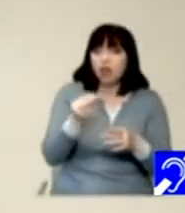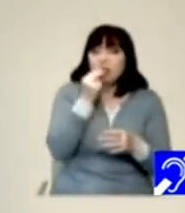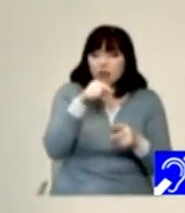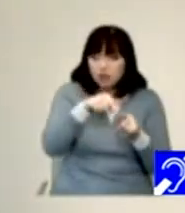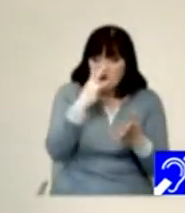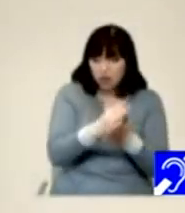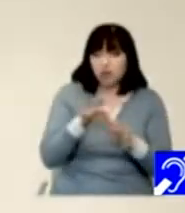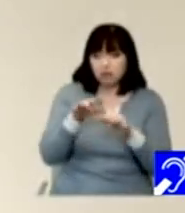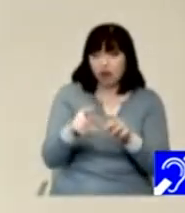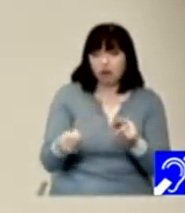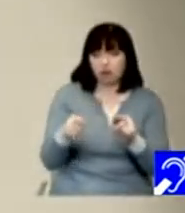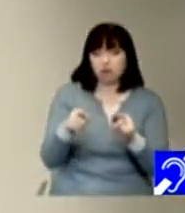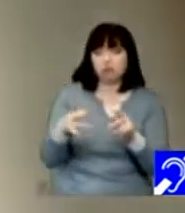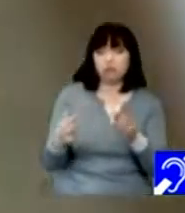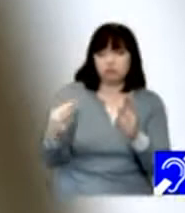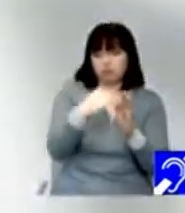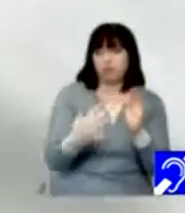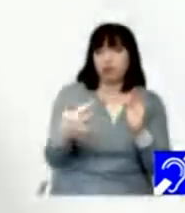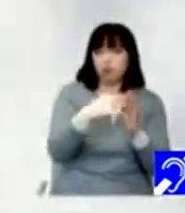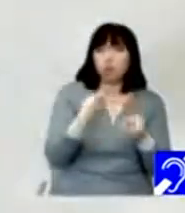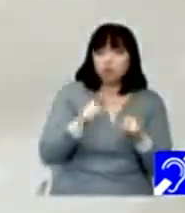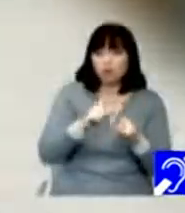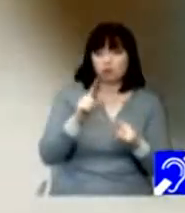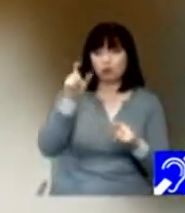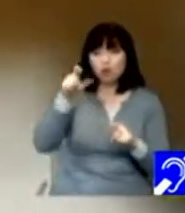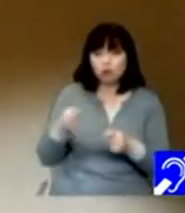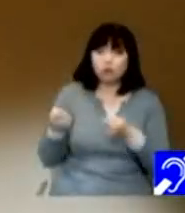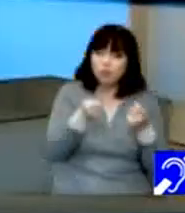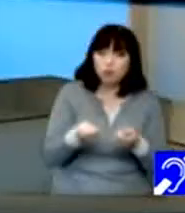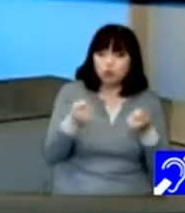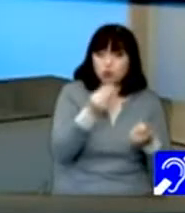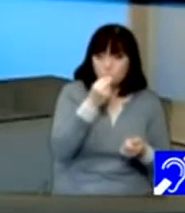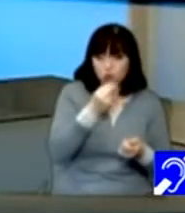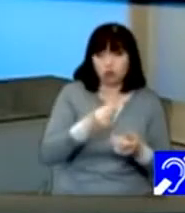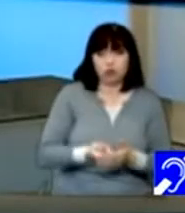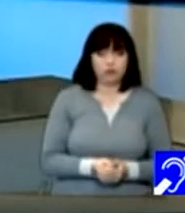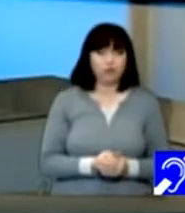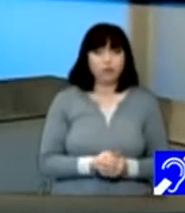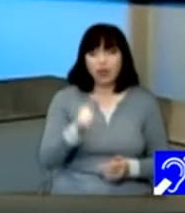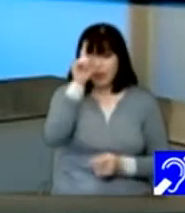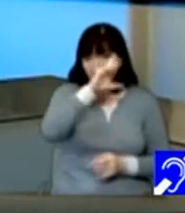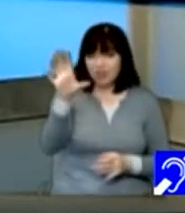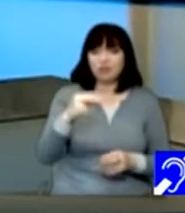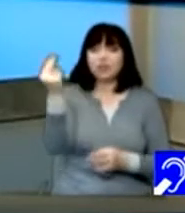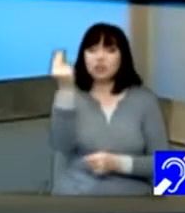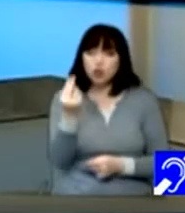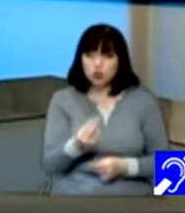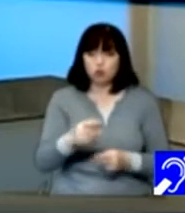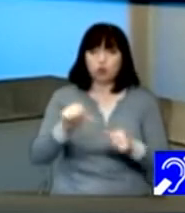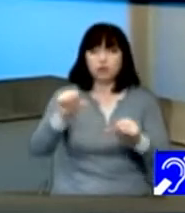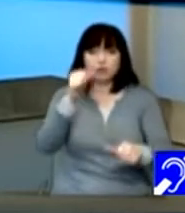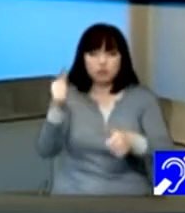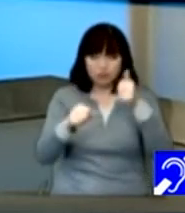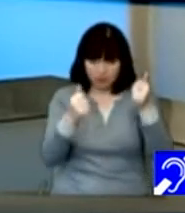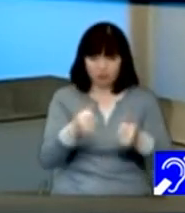mâncarea, pe care unii pacienți o primesc de la vizitatori. Renumitul pictor și artist plastic